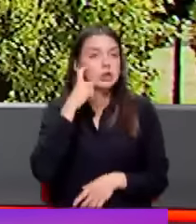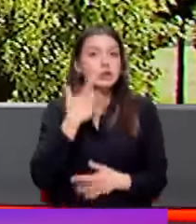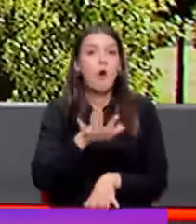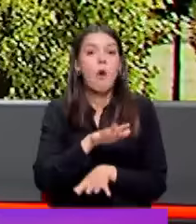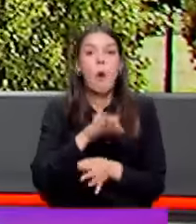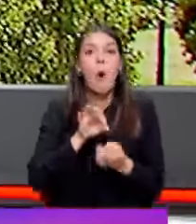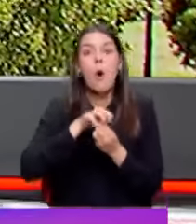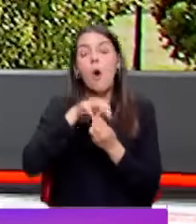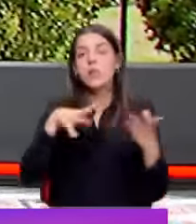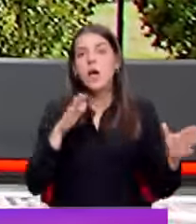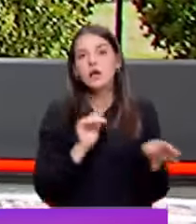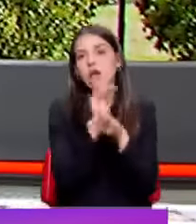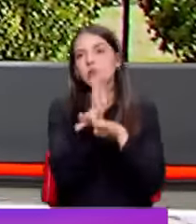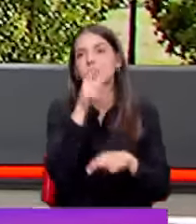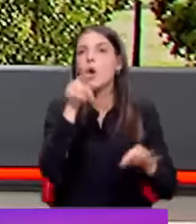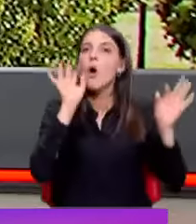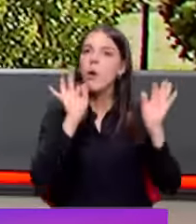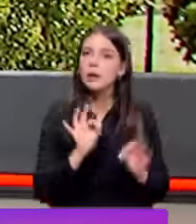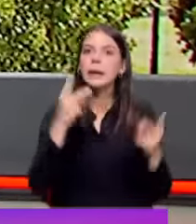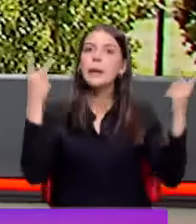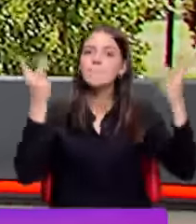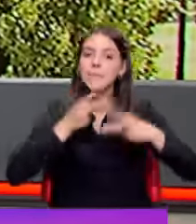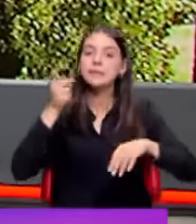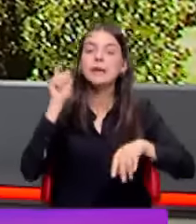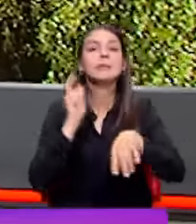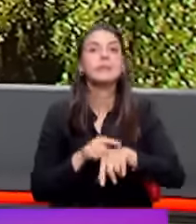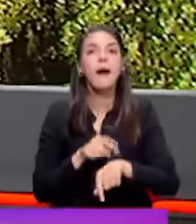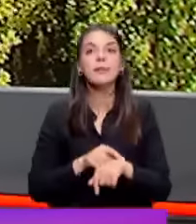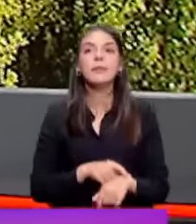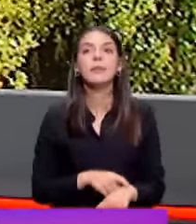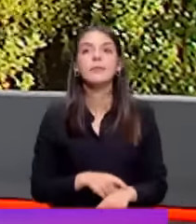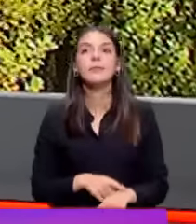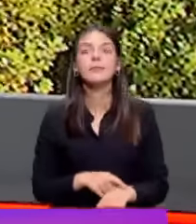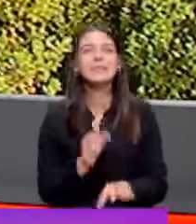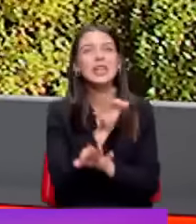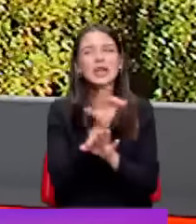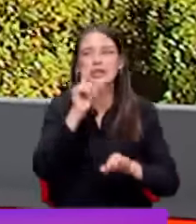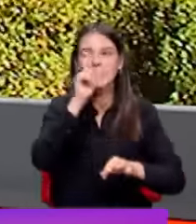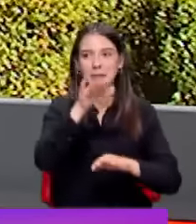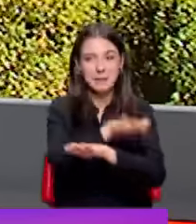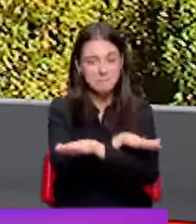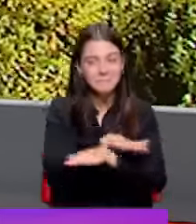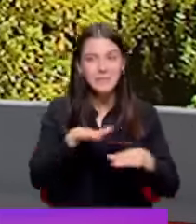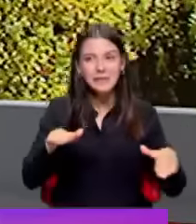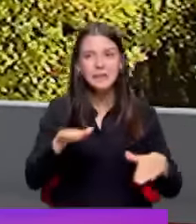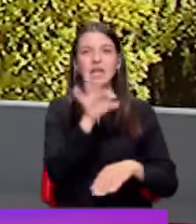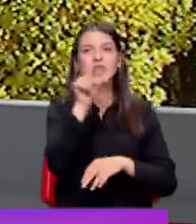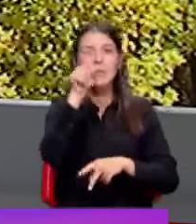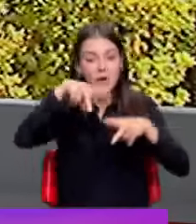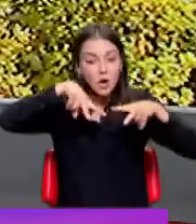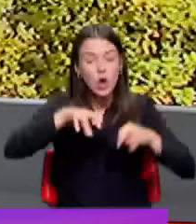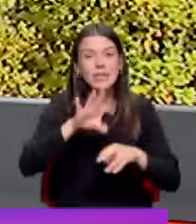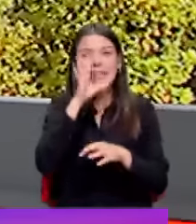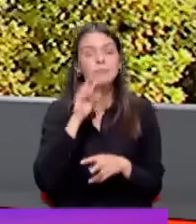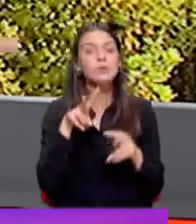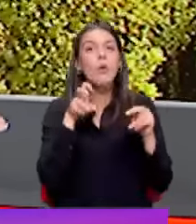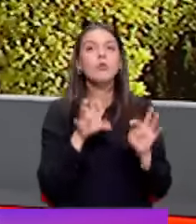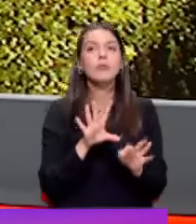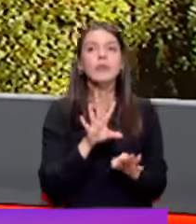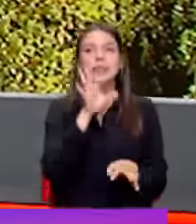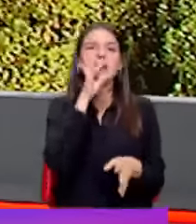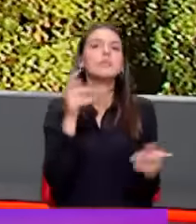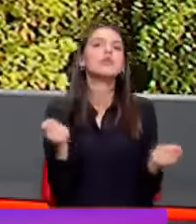yaşandı. Öyle ki mesai saatinde hiçbir masada, hiçbir koltukta hiç kimse oturmuyor,